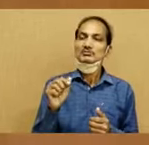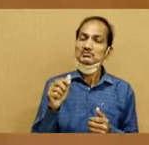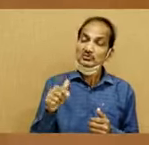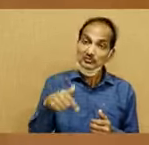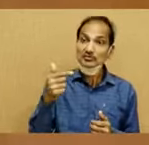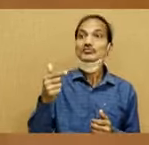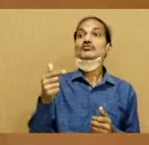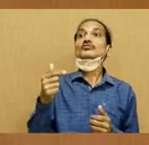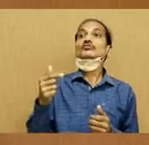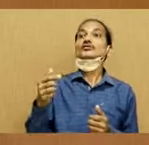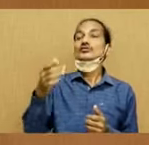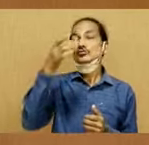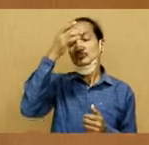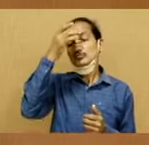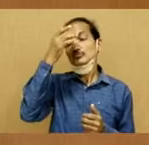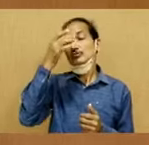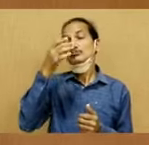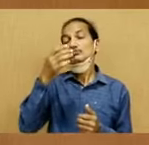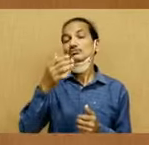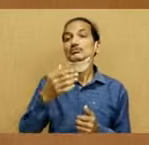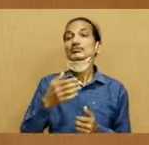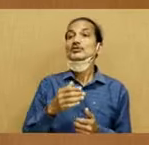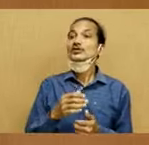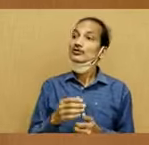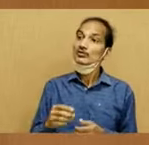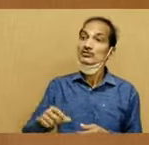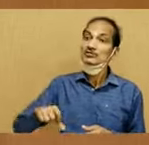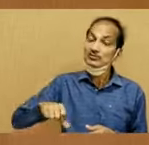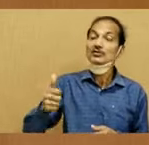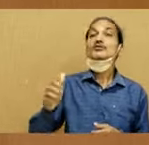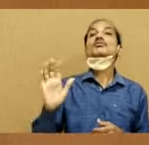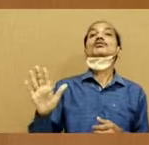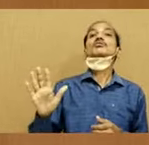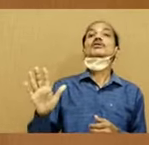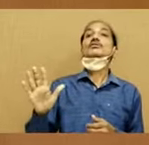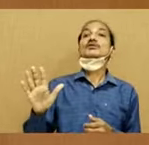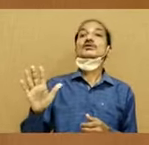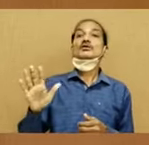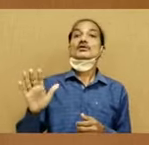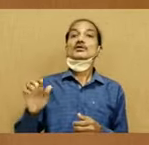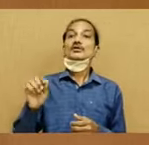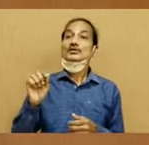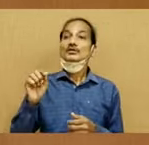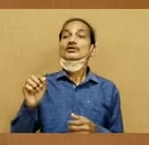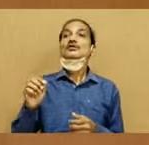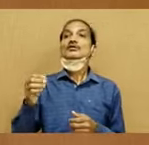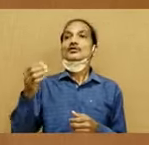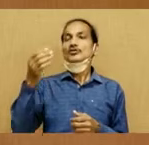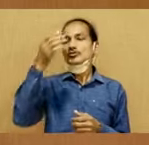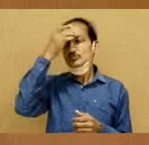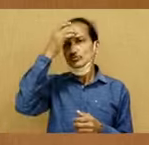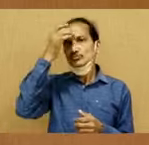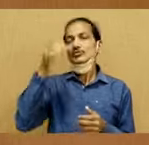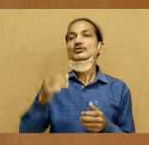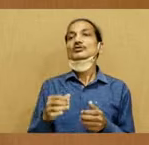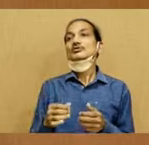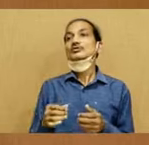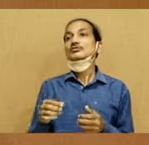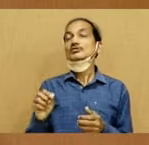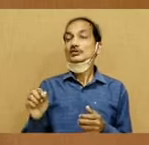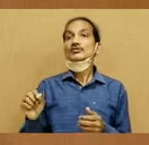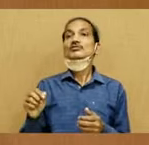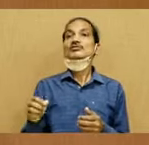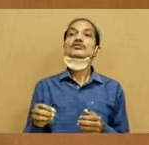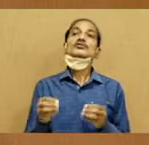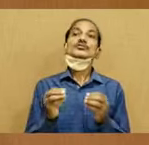ତାଙ୍କର ଆଉ ଗୋଟିଏ ପ୍ରଶ୍ନ ରହିଛି, ଯେଉଁଟାକି ଭୁବନେଶ୍ୱରରେ ବହୁତ ଲୋକ ଅଛନ୍ତି, ସେମାନେ ପ୍ରାଇଭେଟଲି ବି ଏ ପ୍ରଶ୍ନ